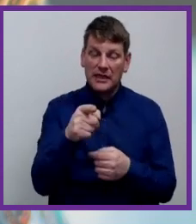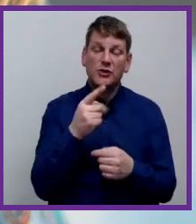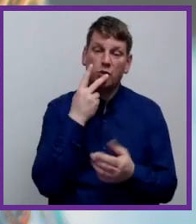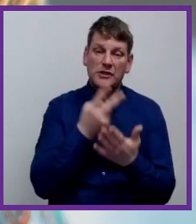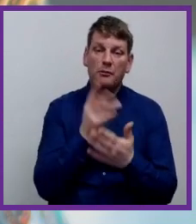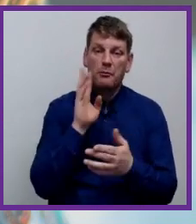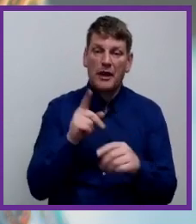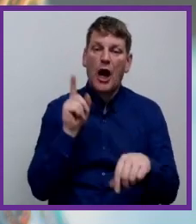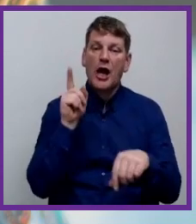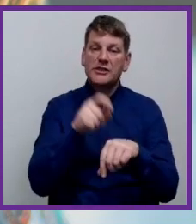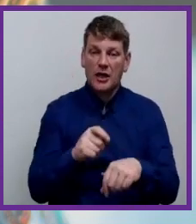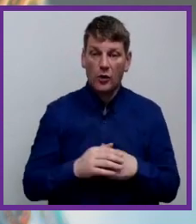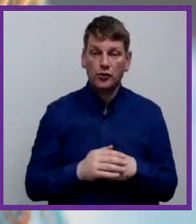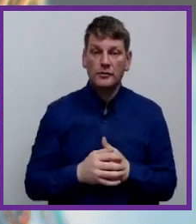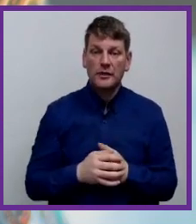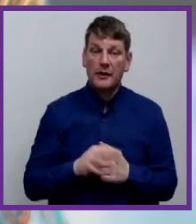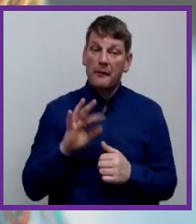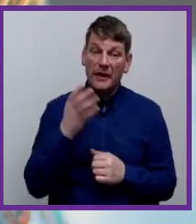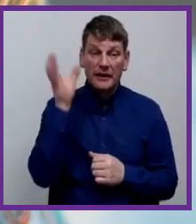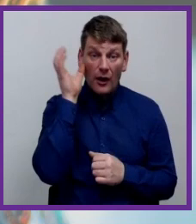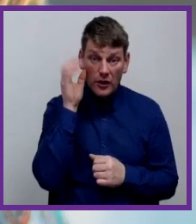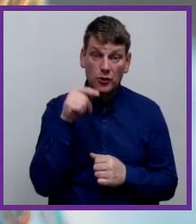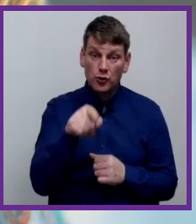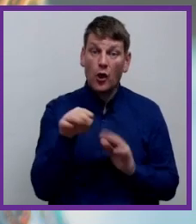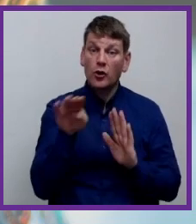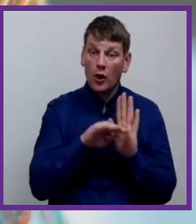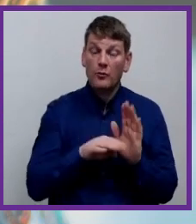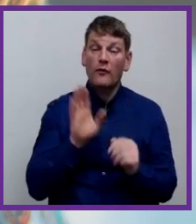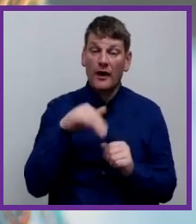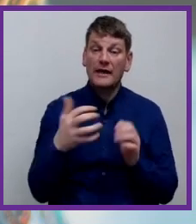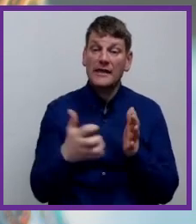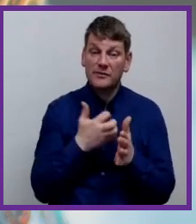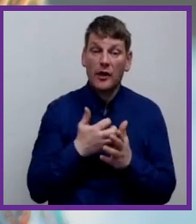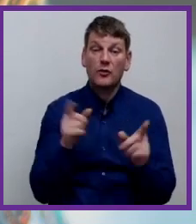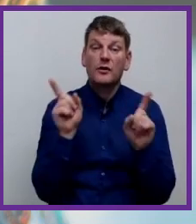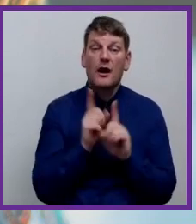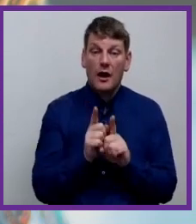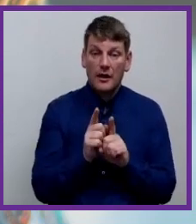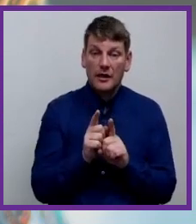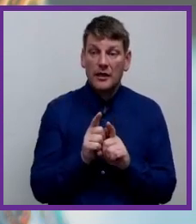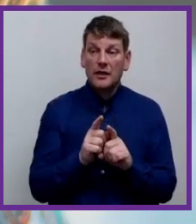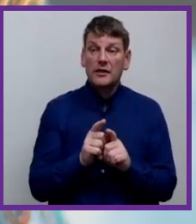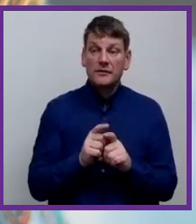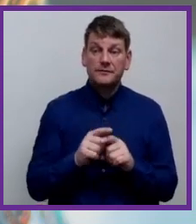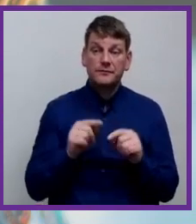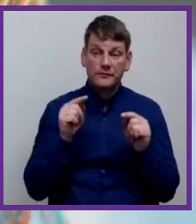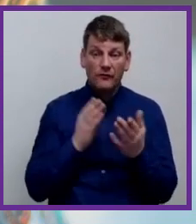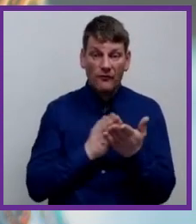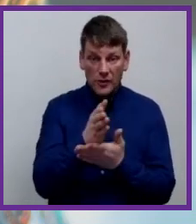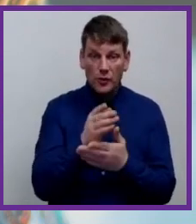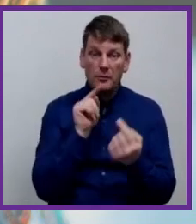aizskarošu. Bet teorētiski šo normu var izmantot arī vēršoties pret